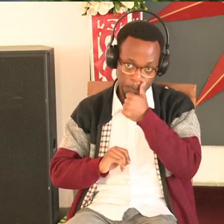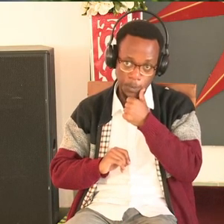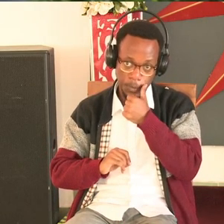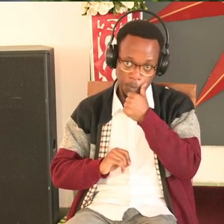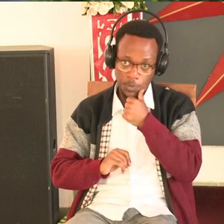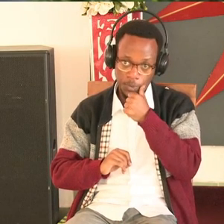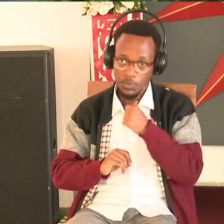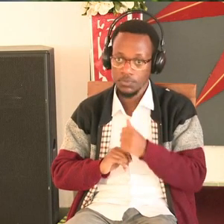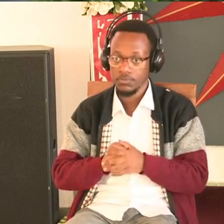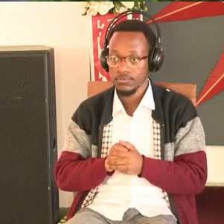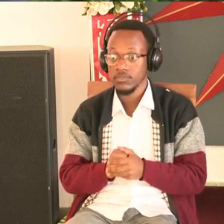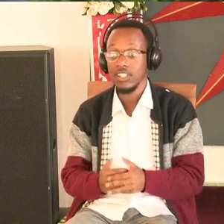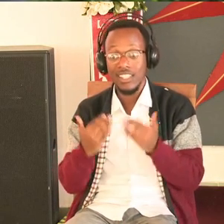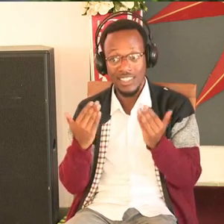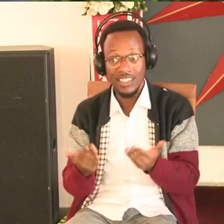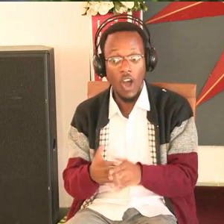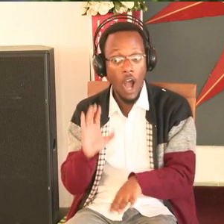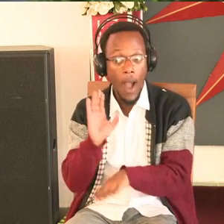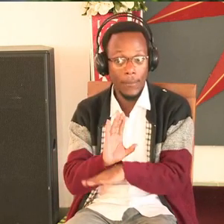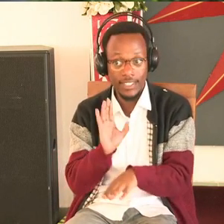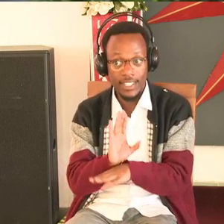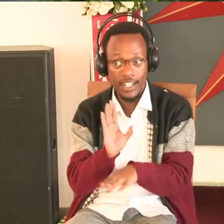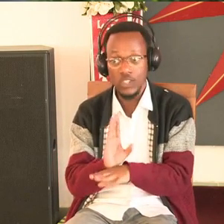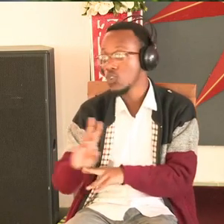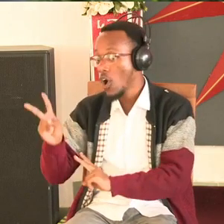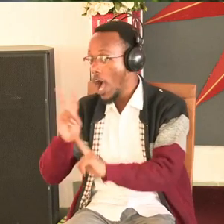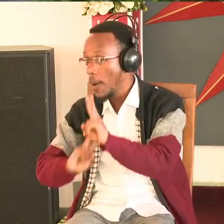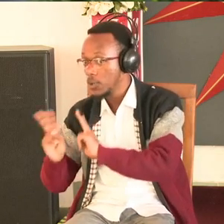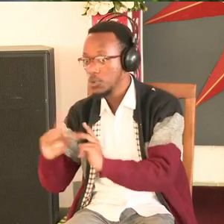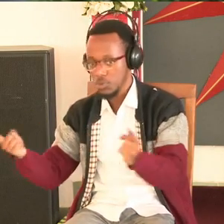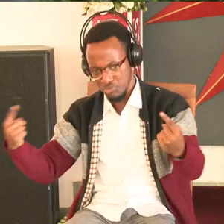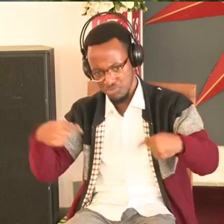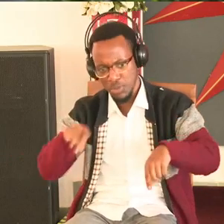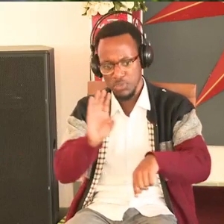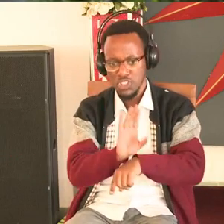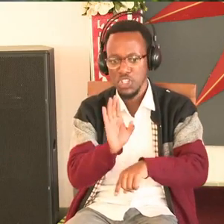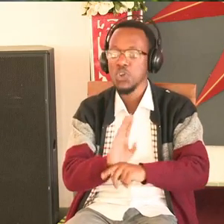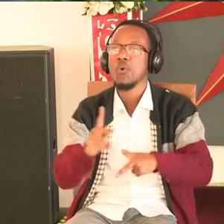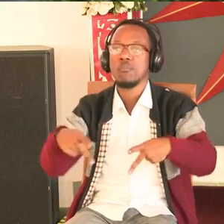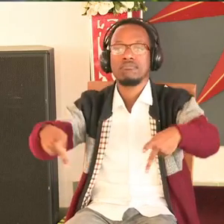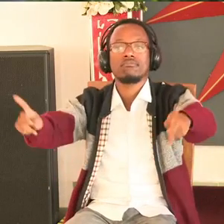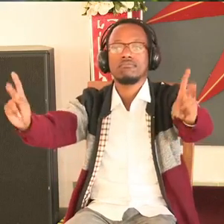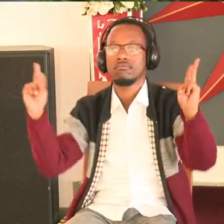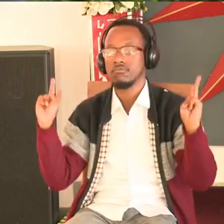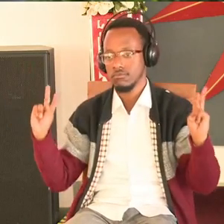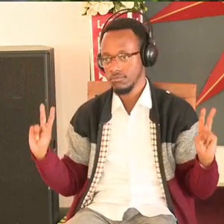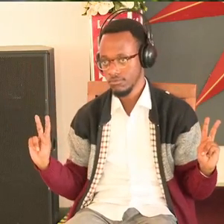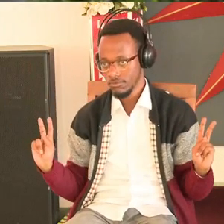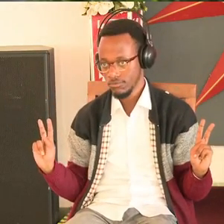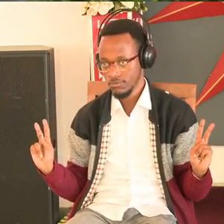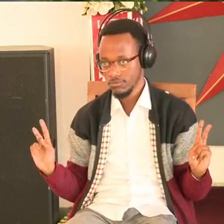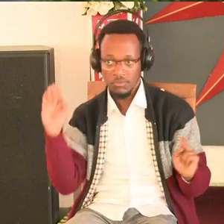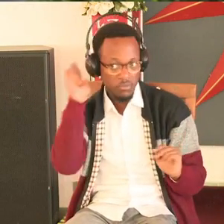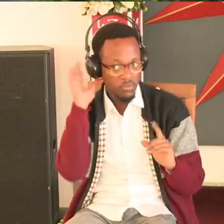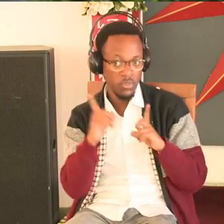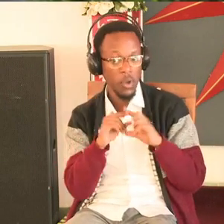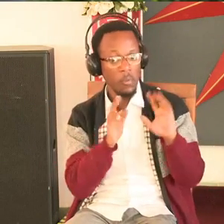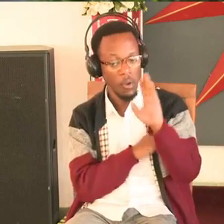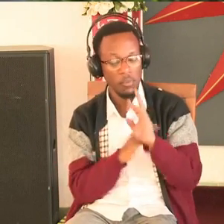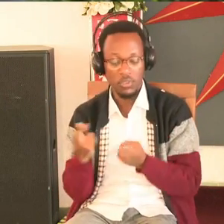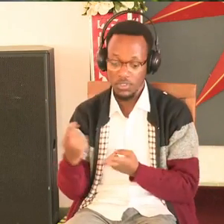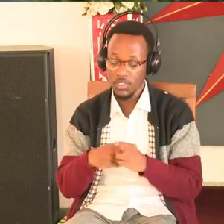les réunions peuvent de nouveau avoir amateraniro rwose ashobora kongera kubaho tukumva ijambo ry'Imana kandi tugahabwa